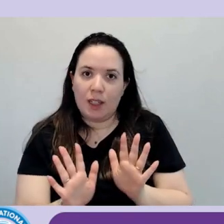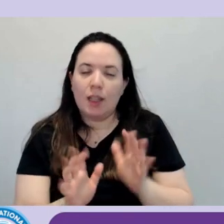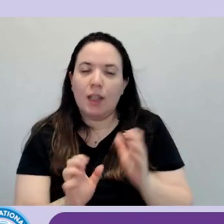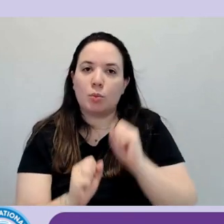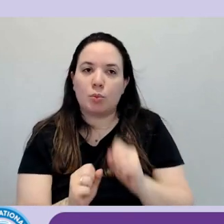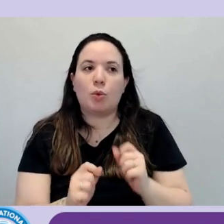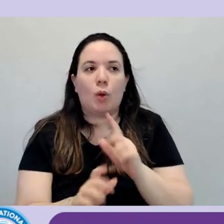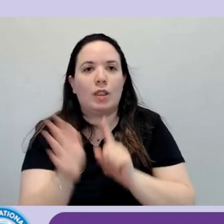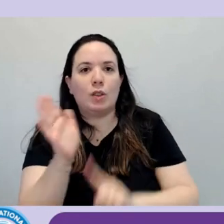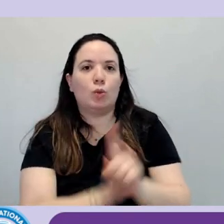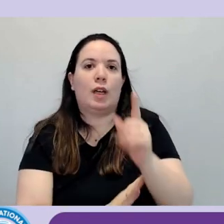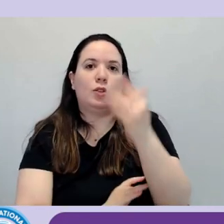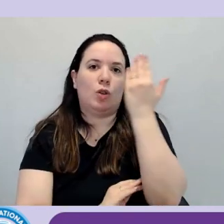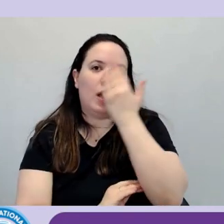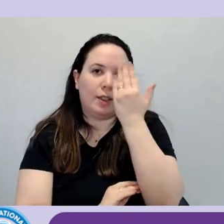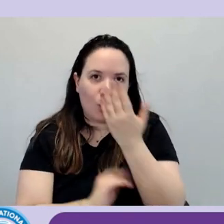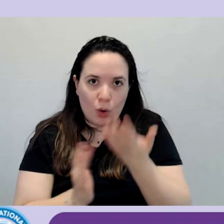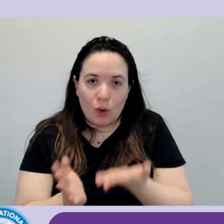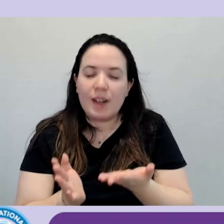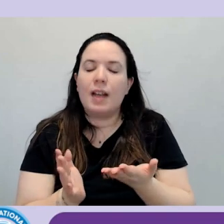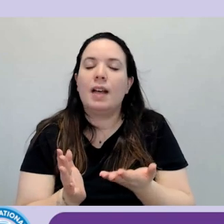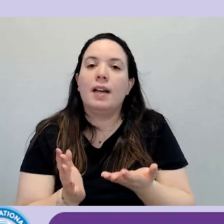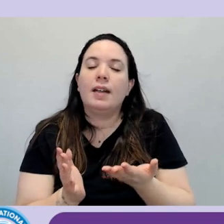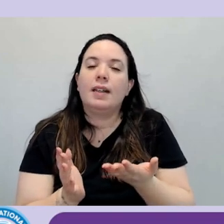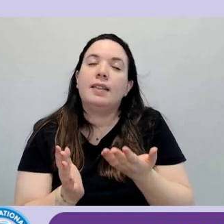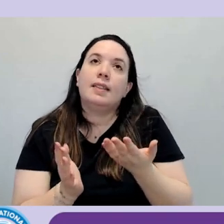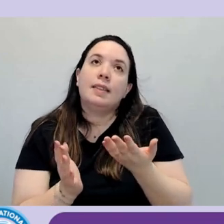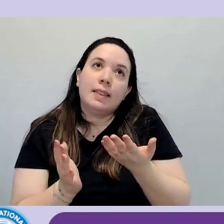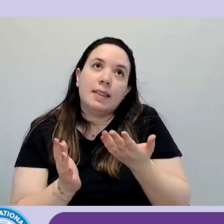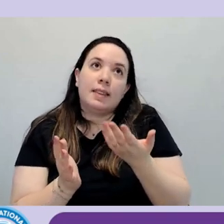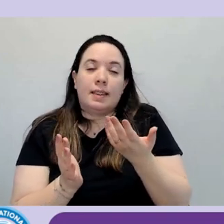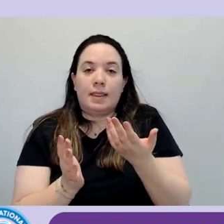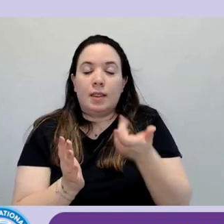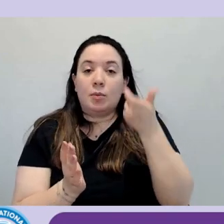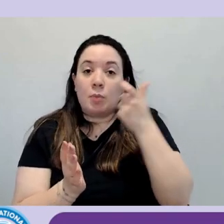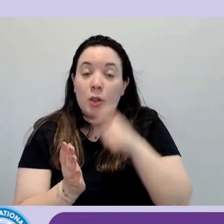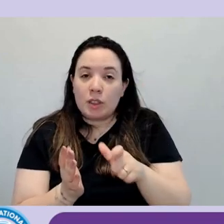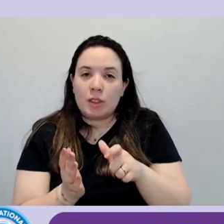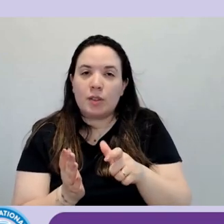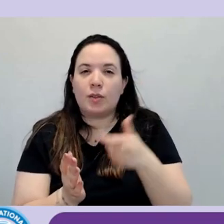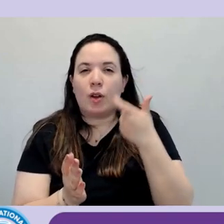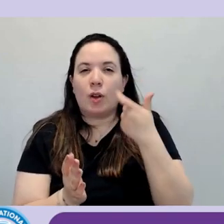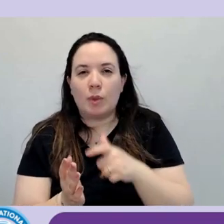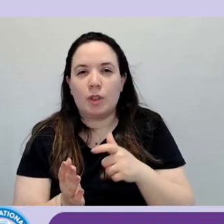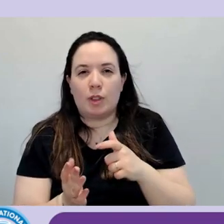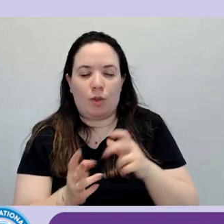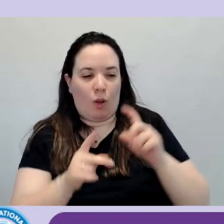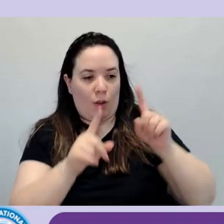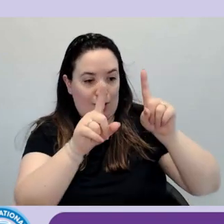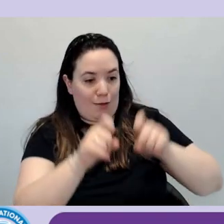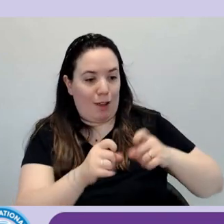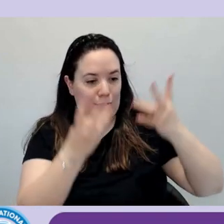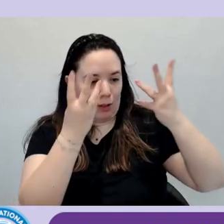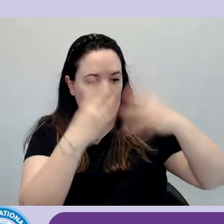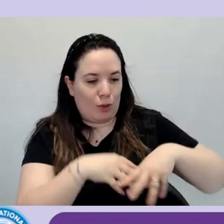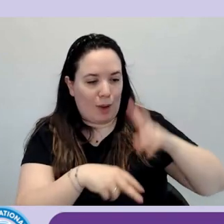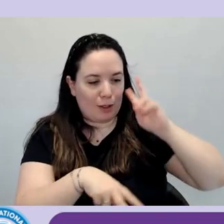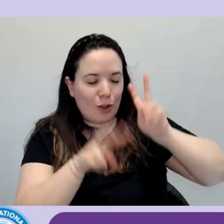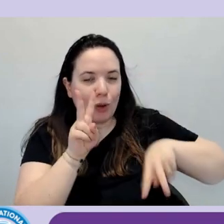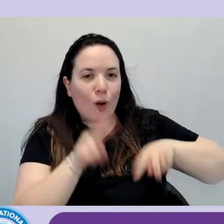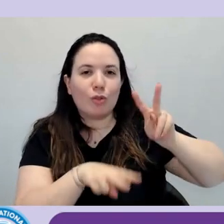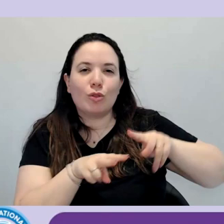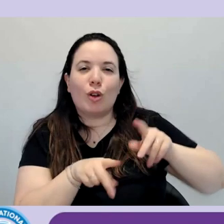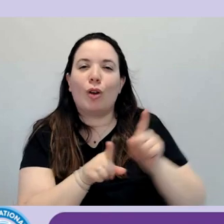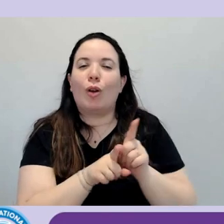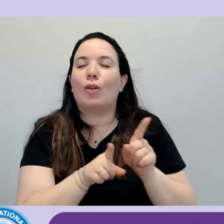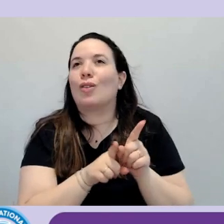su tanti aspetti diciamo così perché il controllo vero che può fare la verifica automatica è in un controllo come dire di